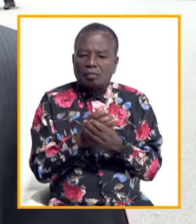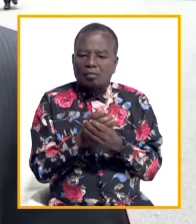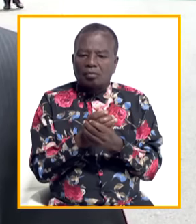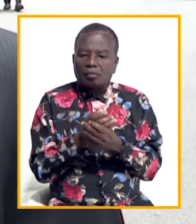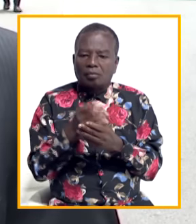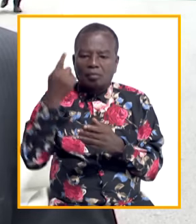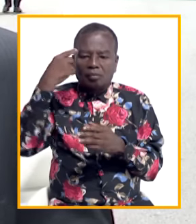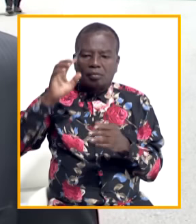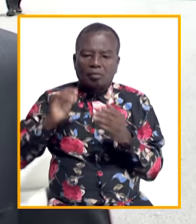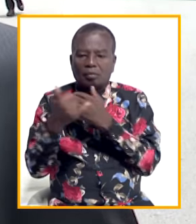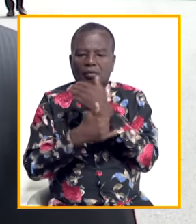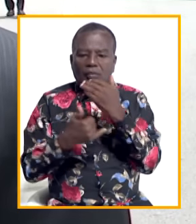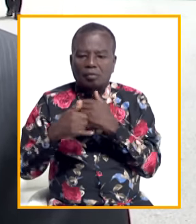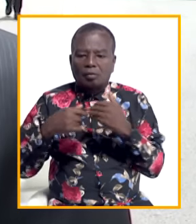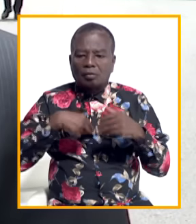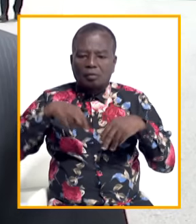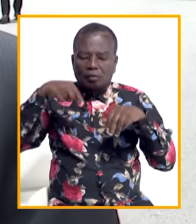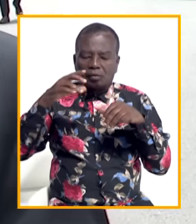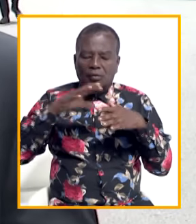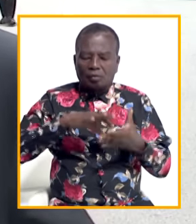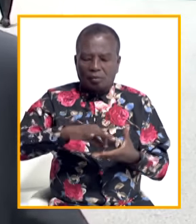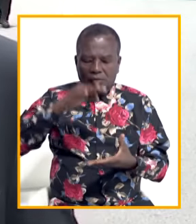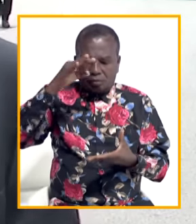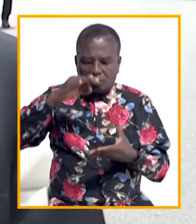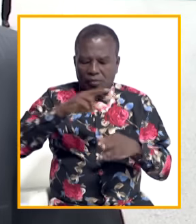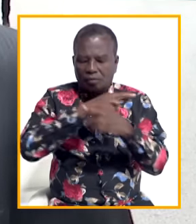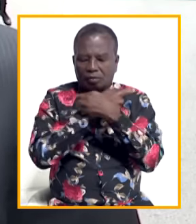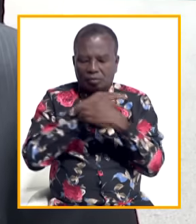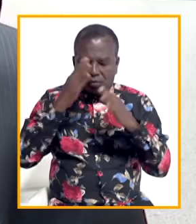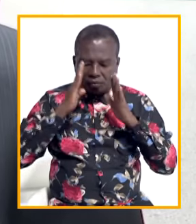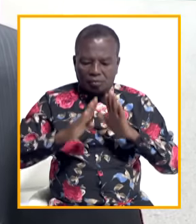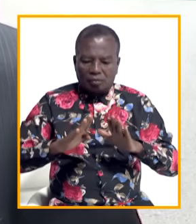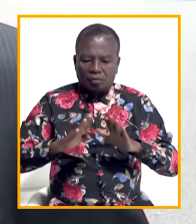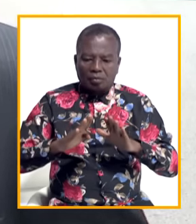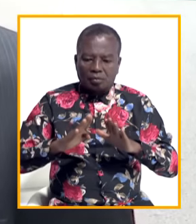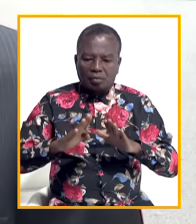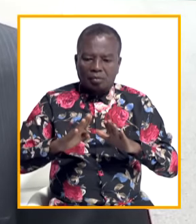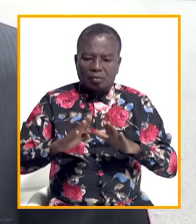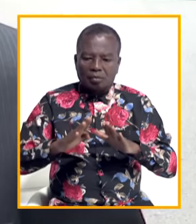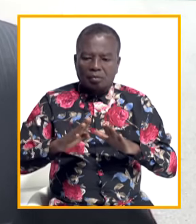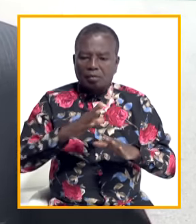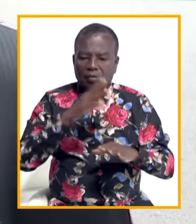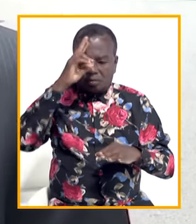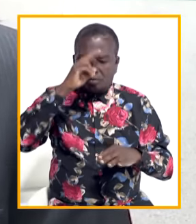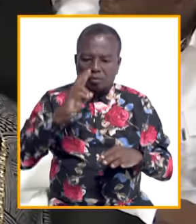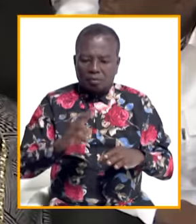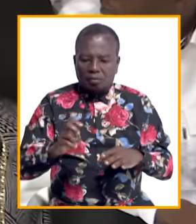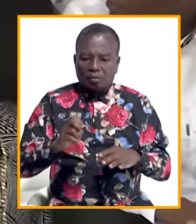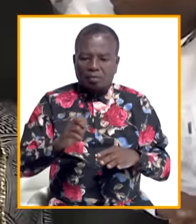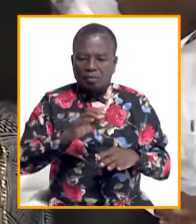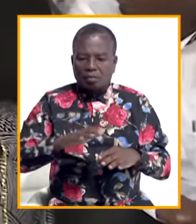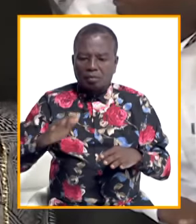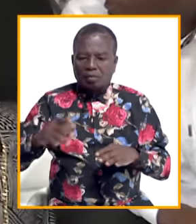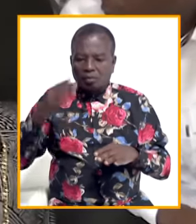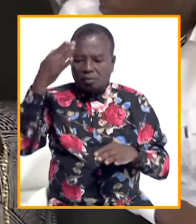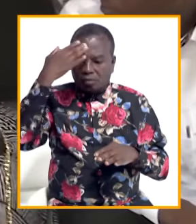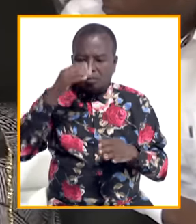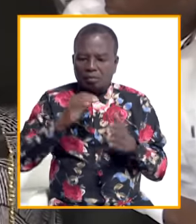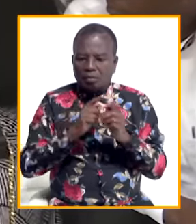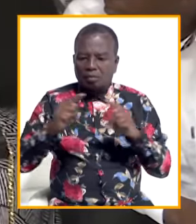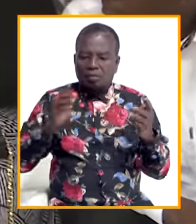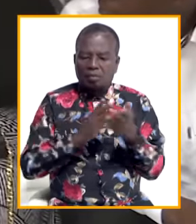pour notre pays? Je voudrais que son âme repose en paix, que ma sœur, son épouse Colette et les enfants que je connais très bien, que Dieu veille